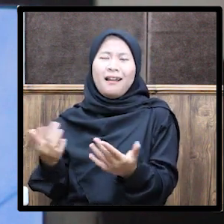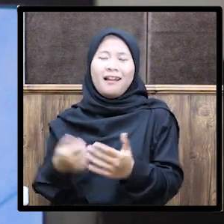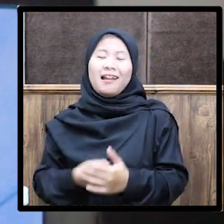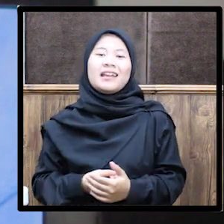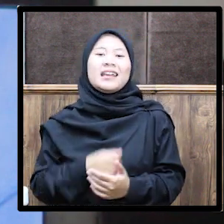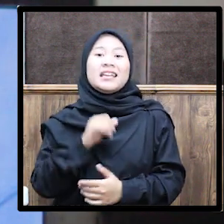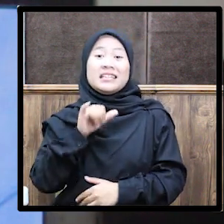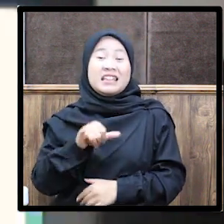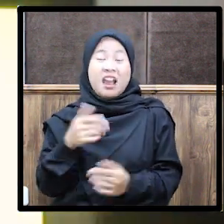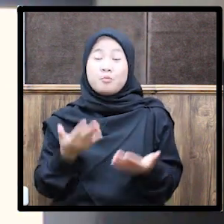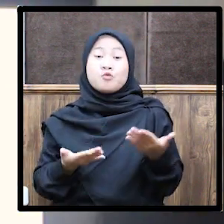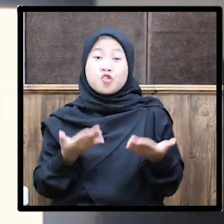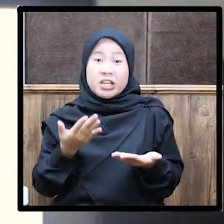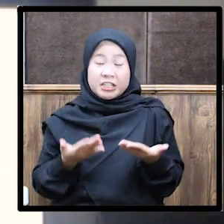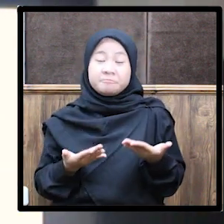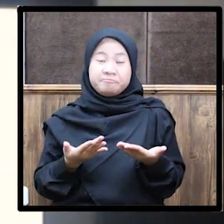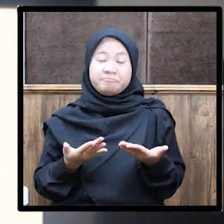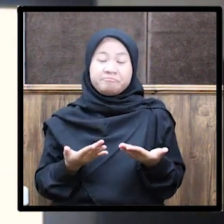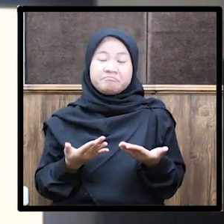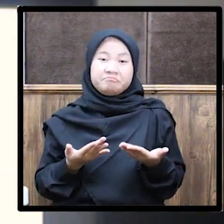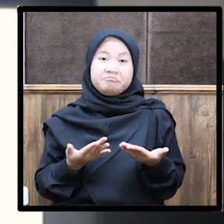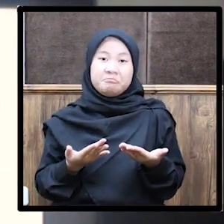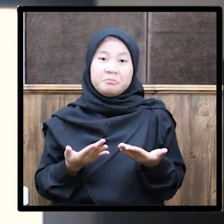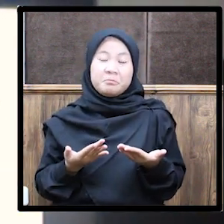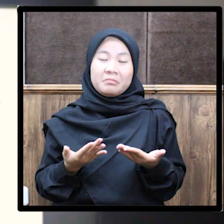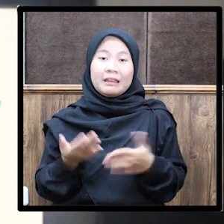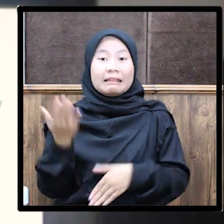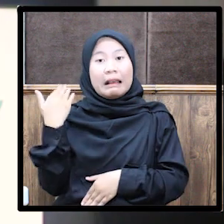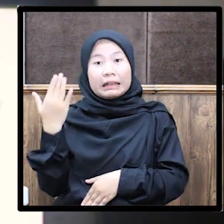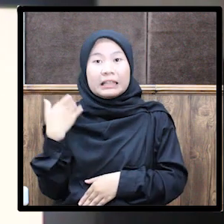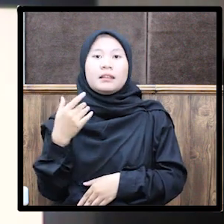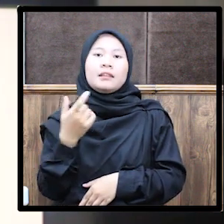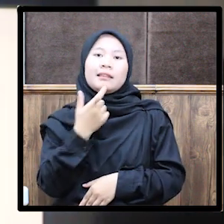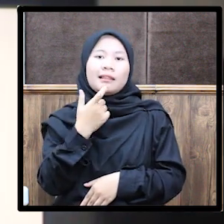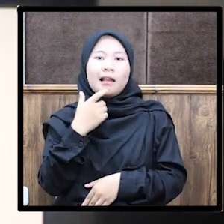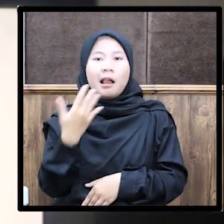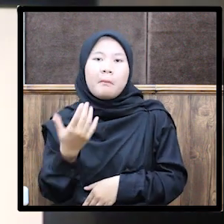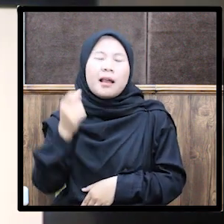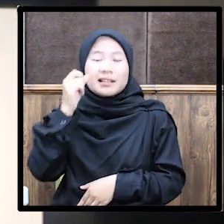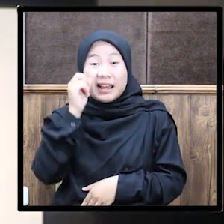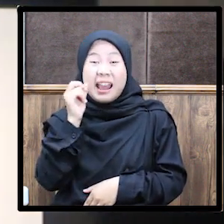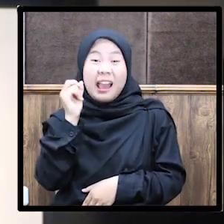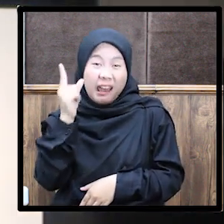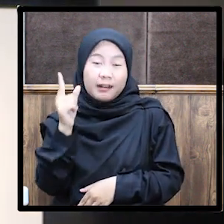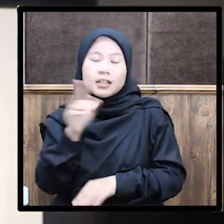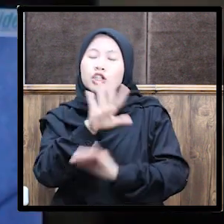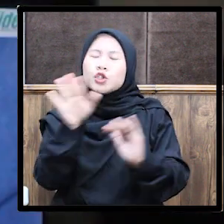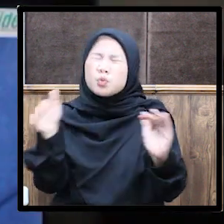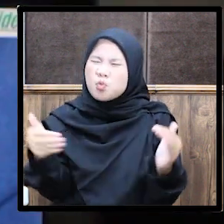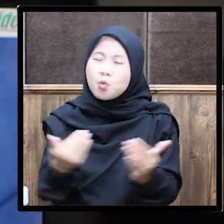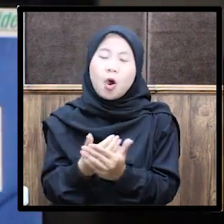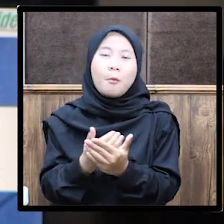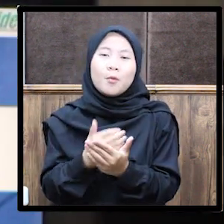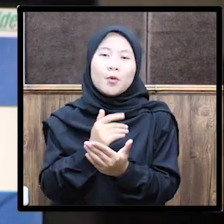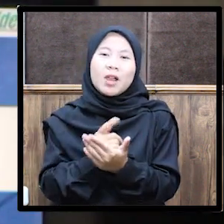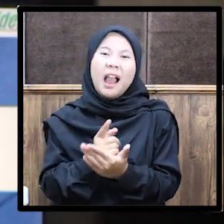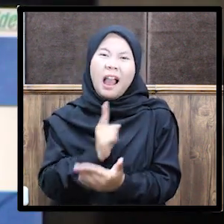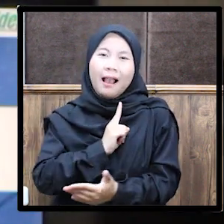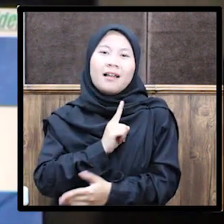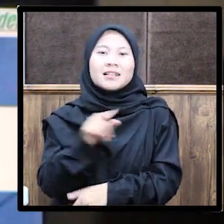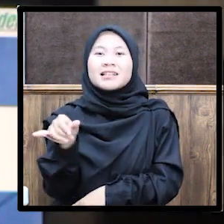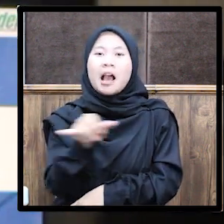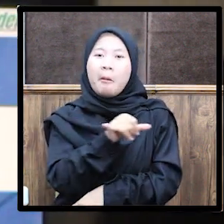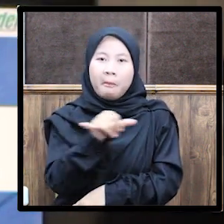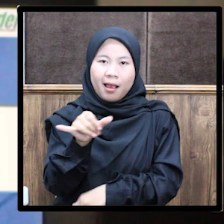karena apa, ini loh, kesadaran bahwa semuanya punya hak yang sama. Ya, tapi kita juga